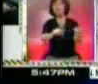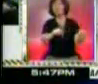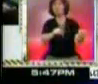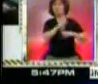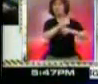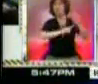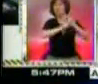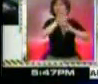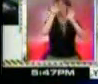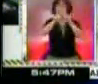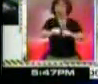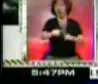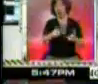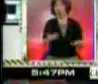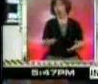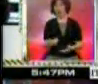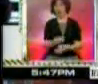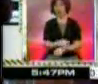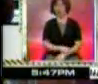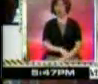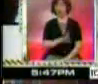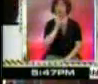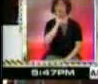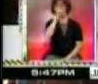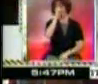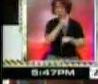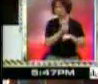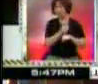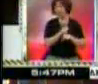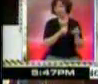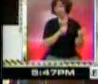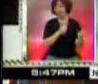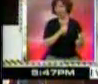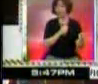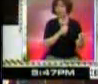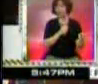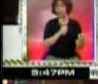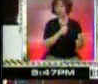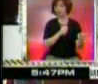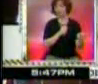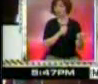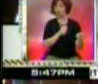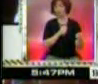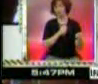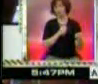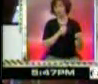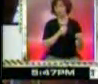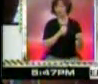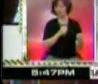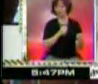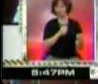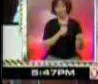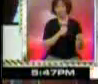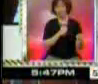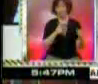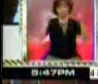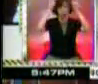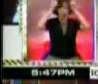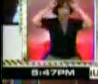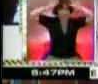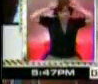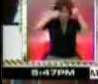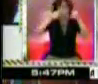mismo nag-raid. Nag-raid. Okay, kita niyo tong animal na tong demonyo na ito sir. Sobrang pagka-demonyo to. Sir, patulan niyo ng sungay, pangal at buntot